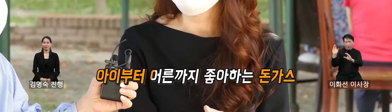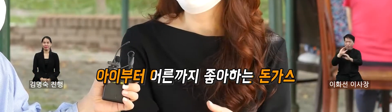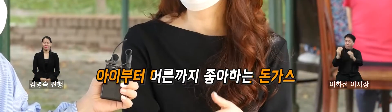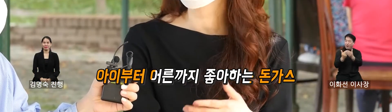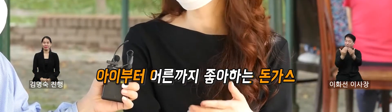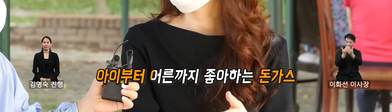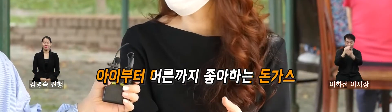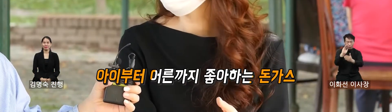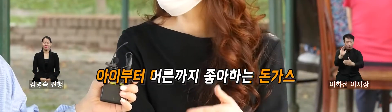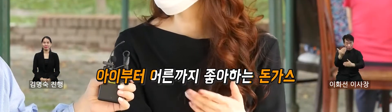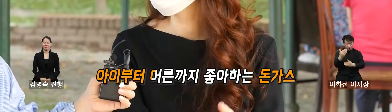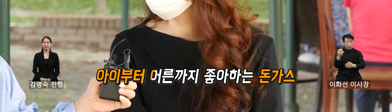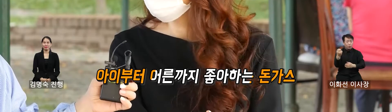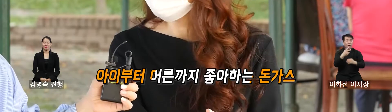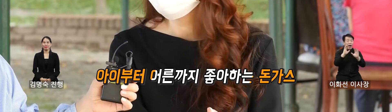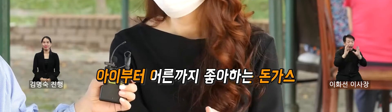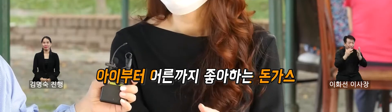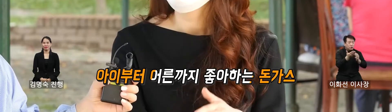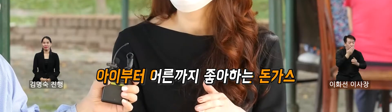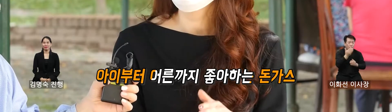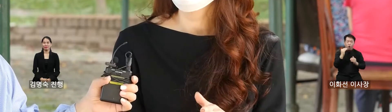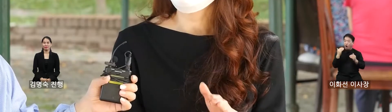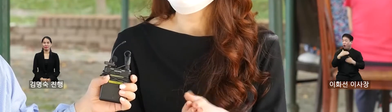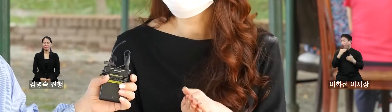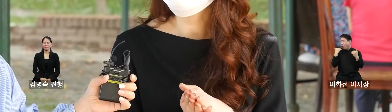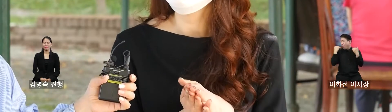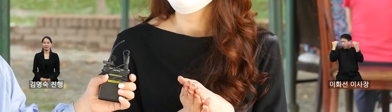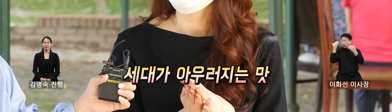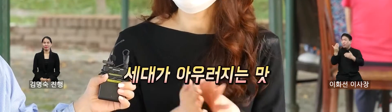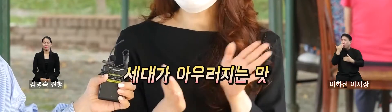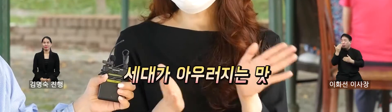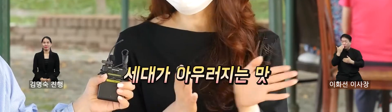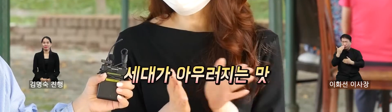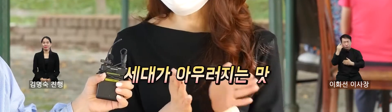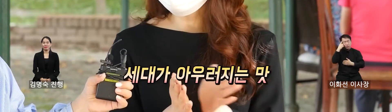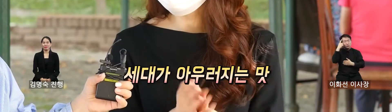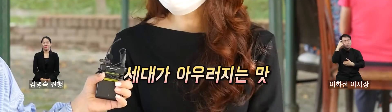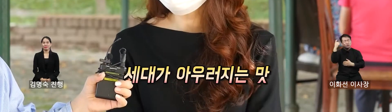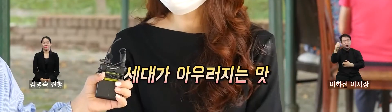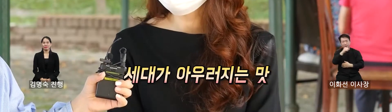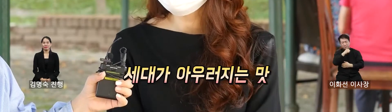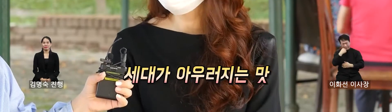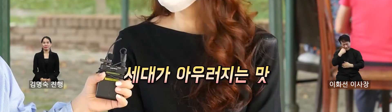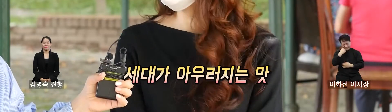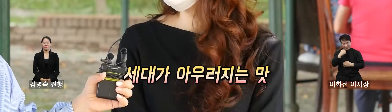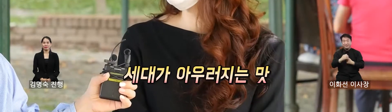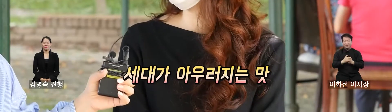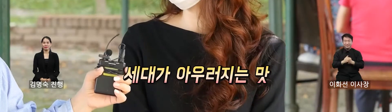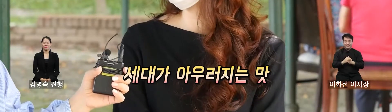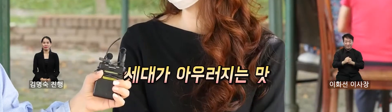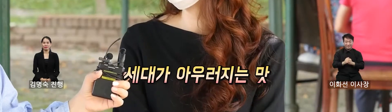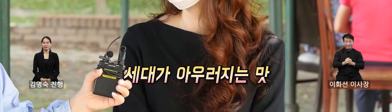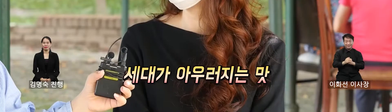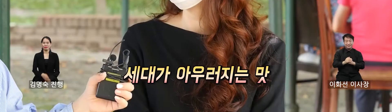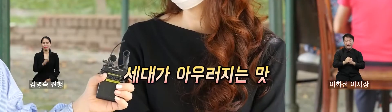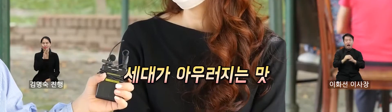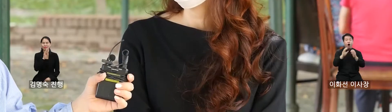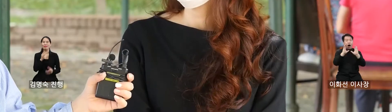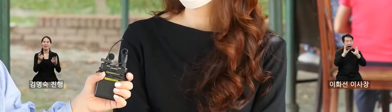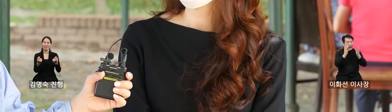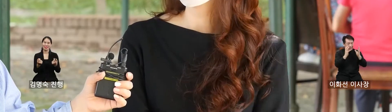먹고 어른들도 먹었던 추억의 맛. 그 맛을, 그러니까 세대가 아우러지는 게 돈가스인 것 같아요.